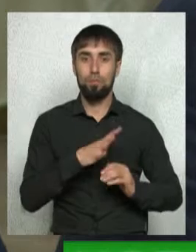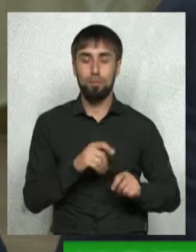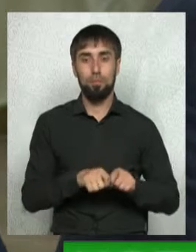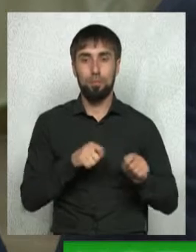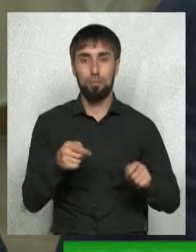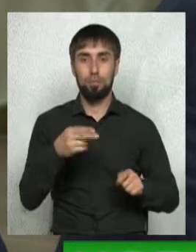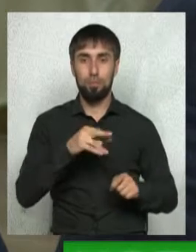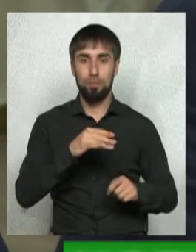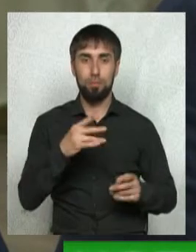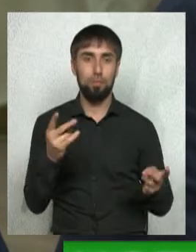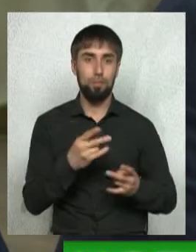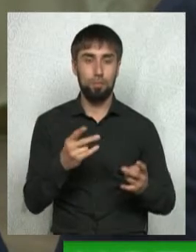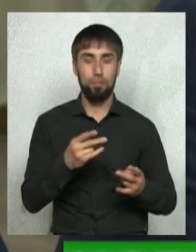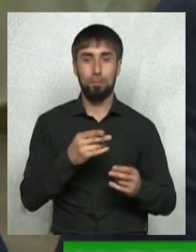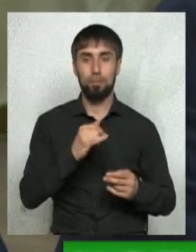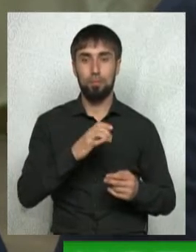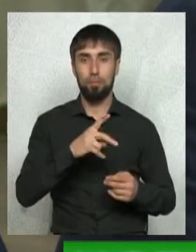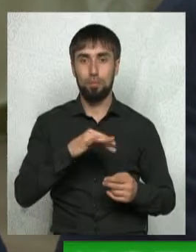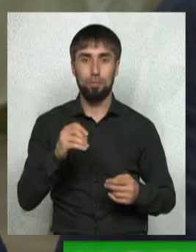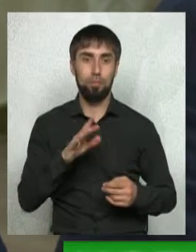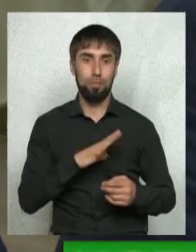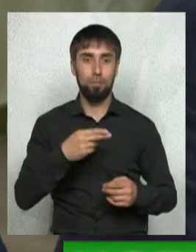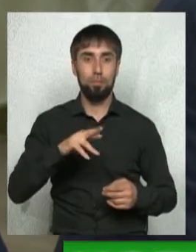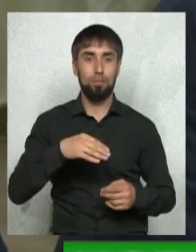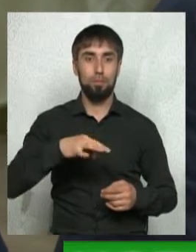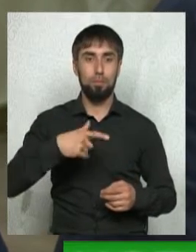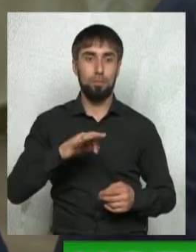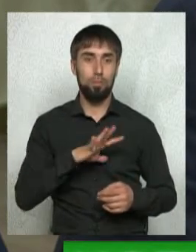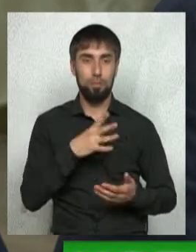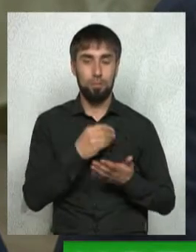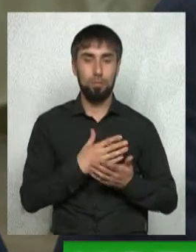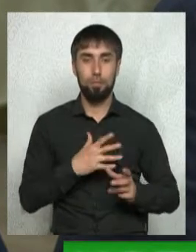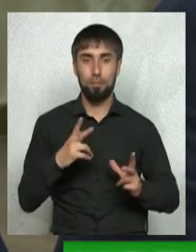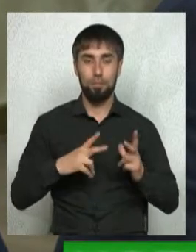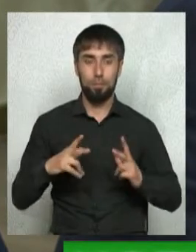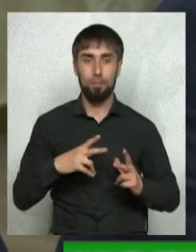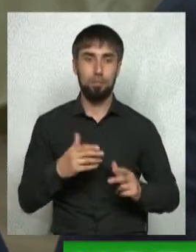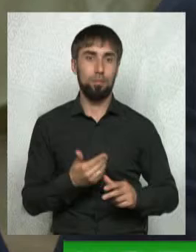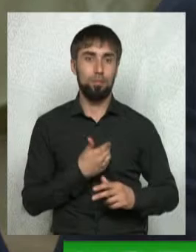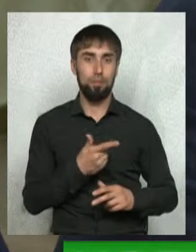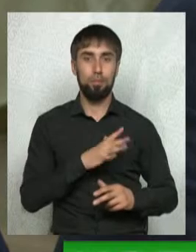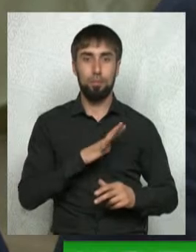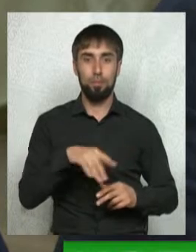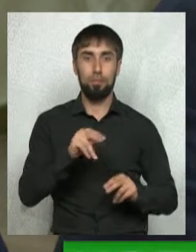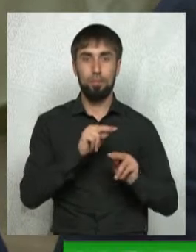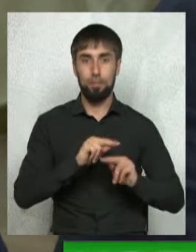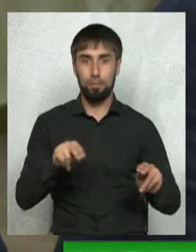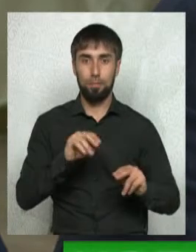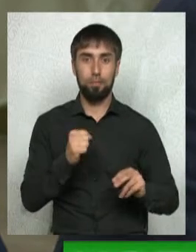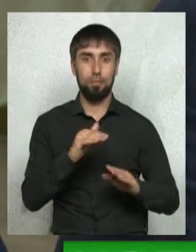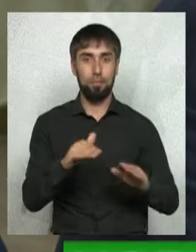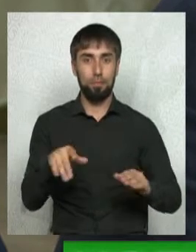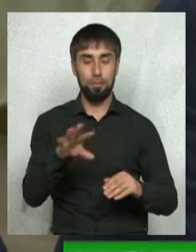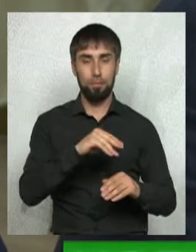доступных, должных, нужных и необходимых условий для того, чтобы нашим педагогам хотелось учить, а